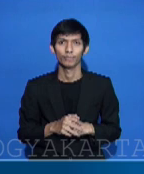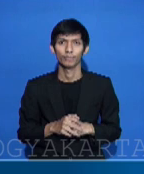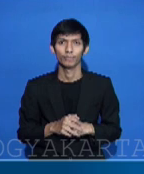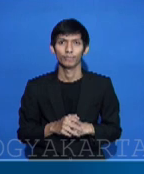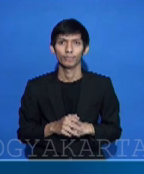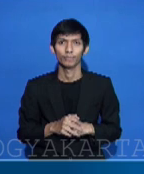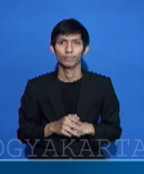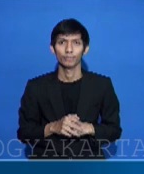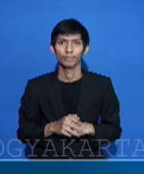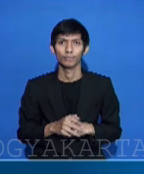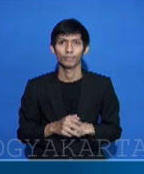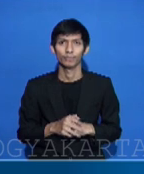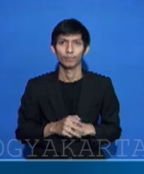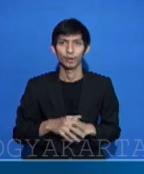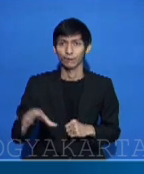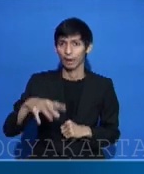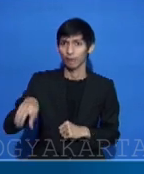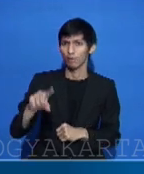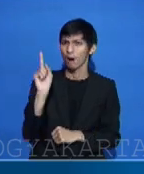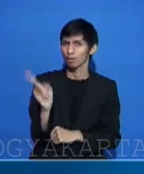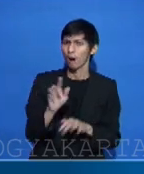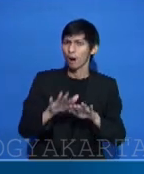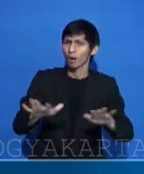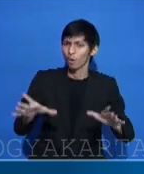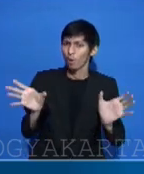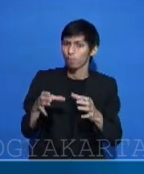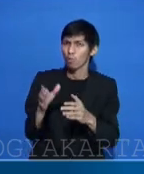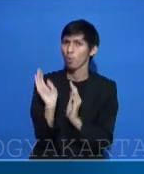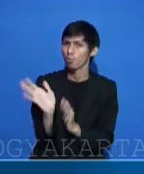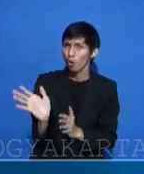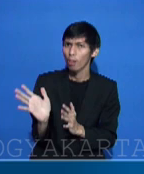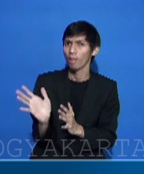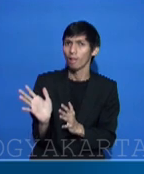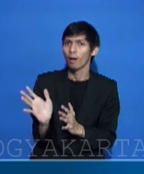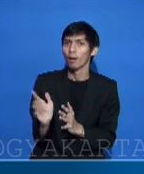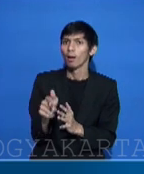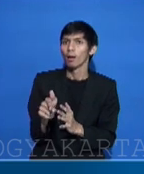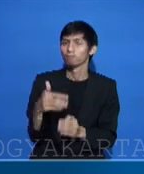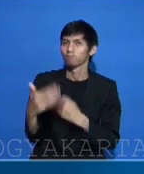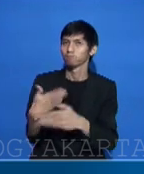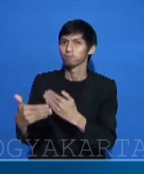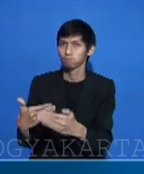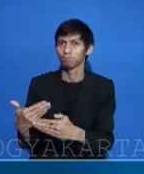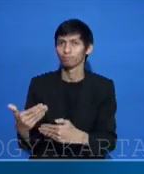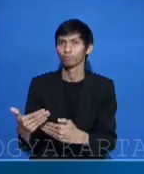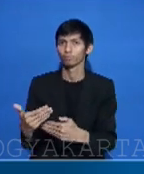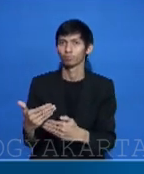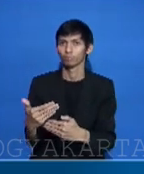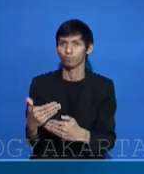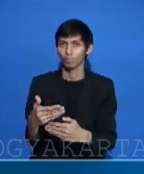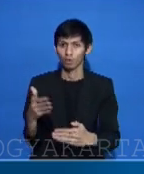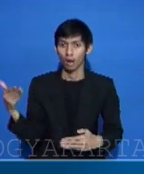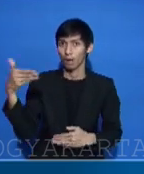diselidiki di sekitar situ memang ada anak-anak yang nongkrong. Dari waktu nongkrong tersebut ada beberapa anak, selanjutnya petugas